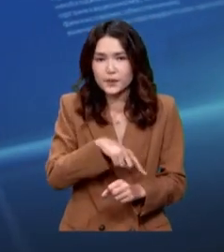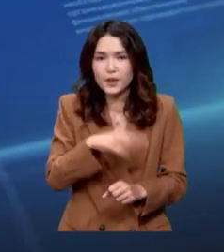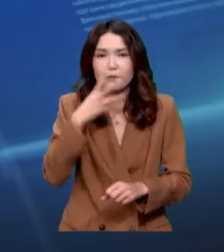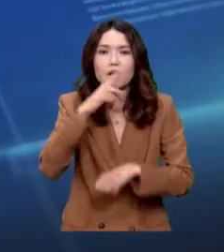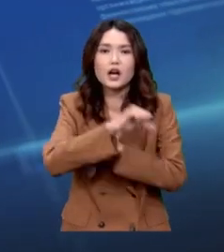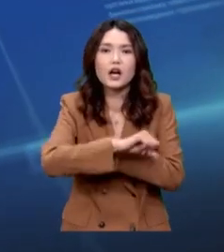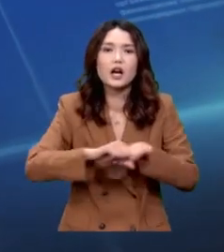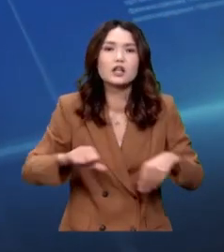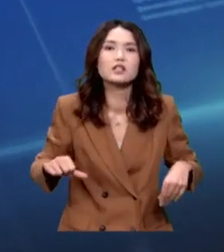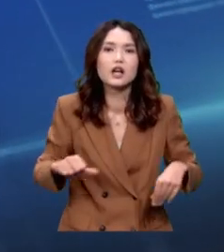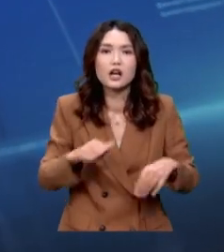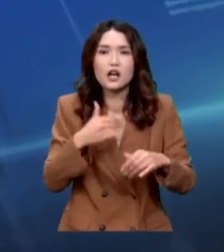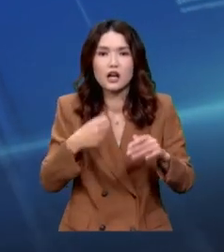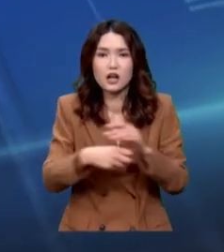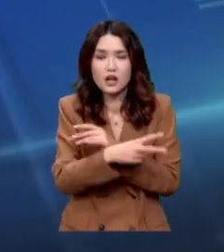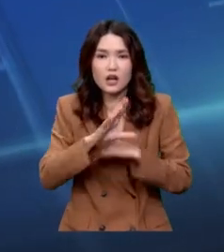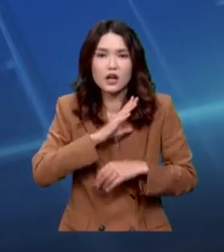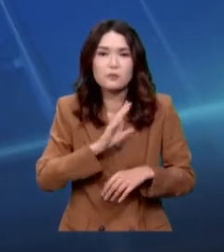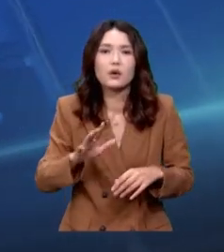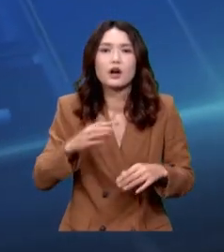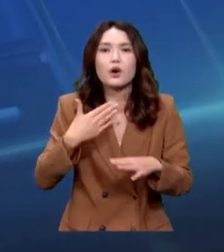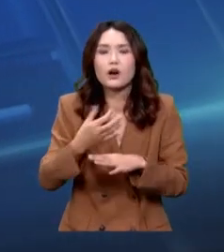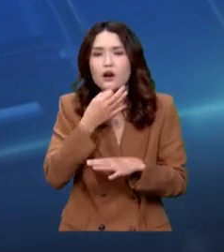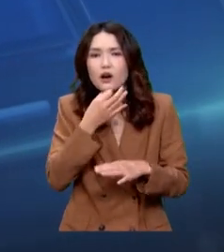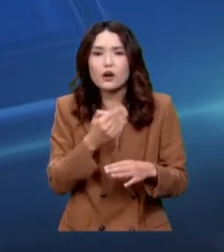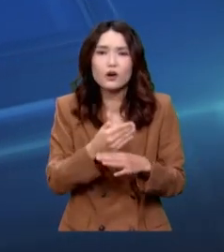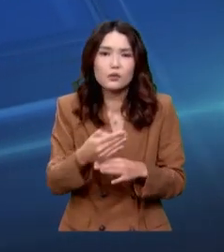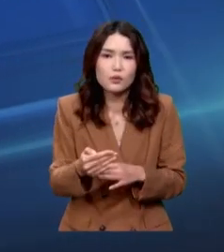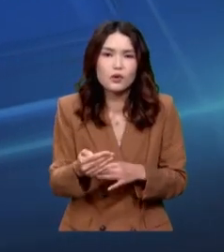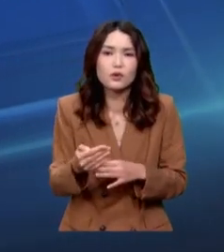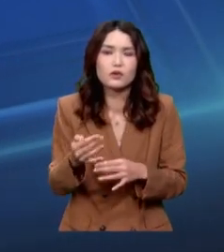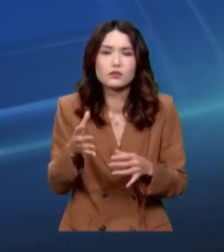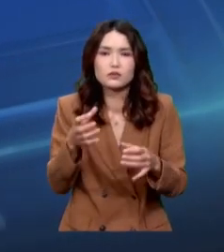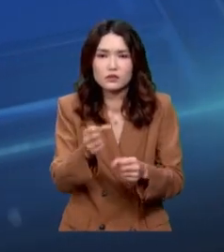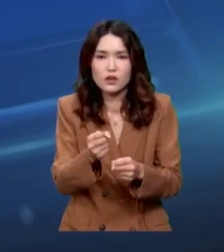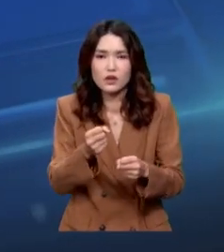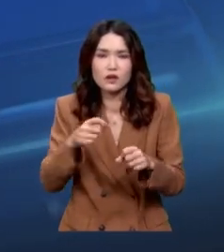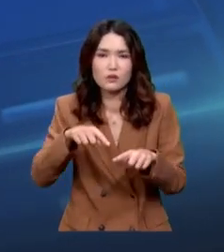шетелде қашып жүрген адам ертелі кеш Қазақстанға келіп өзінің жазасын өтейтін болады.